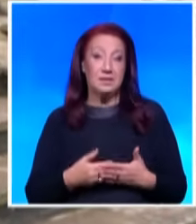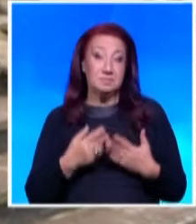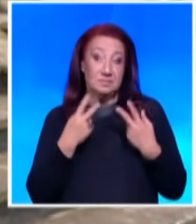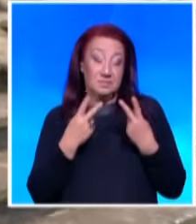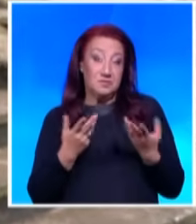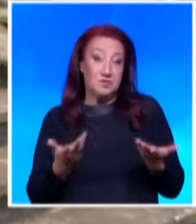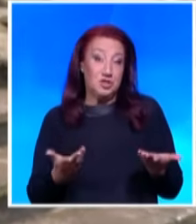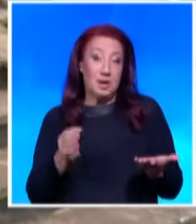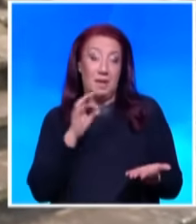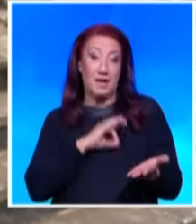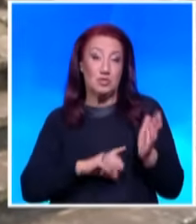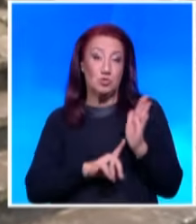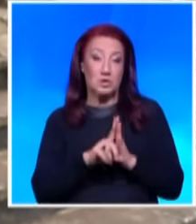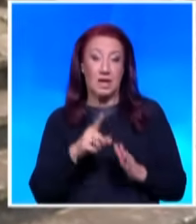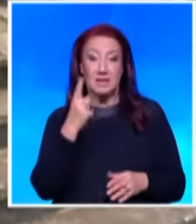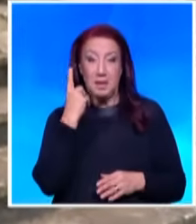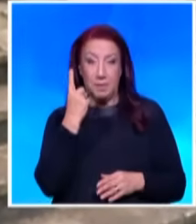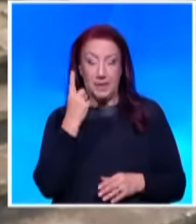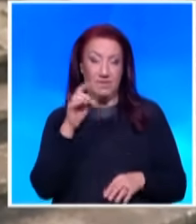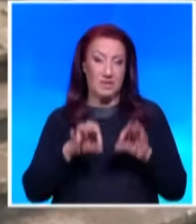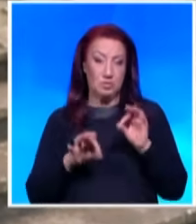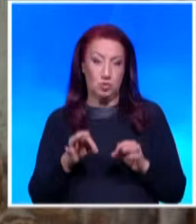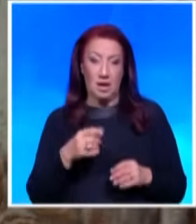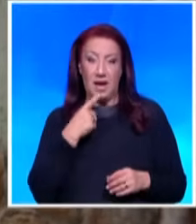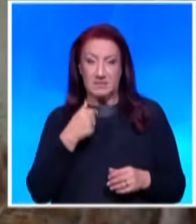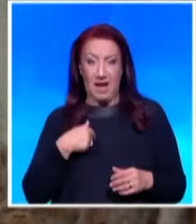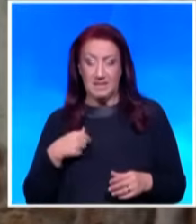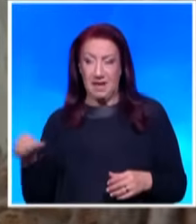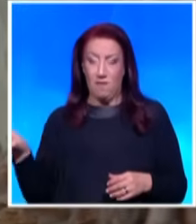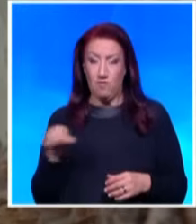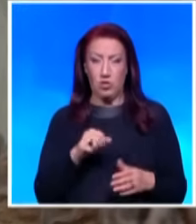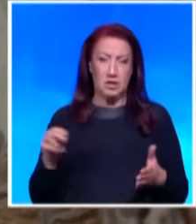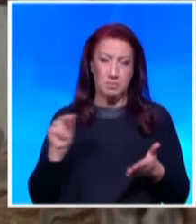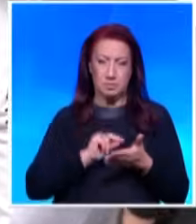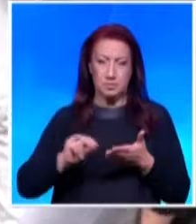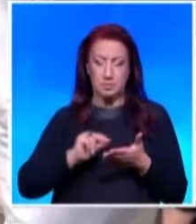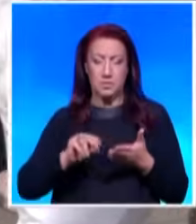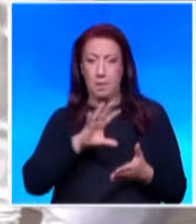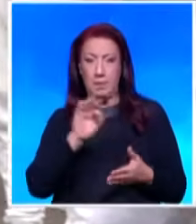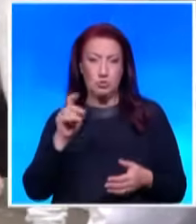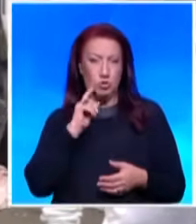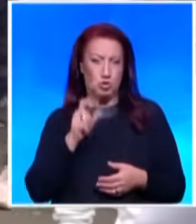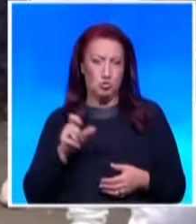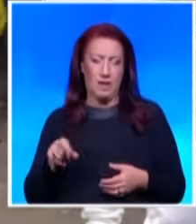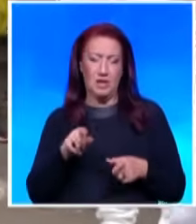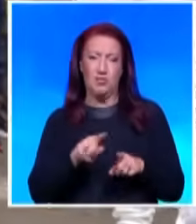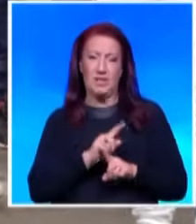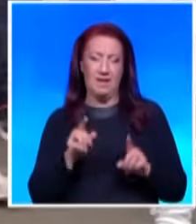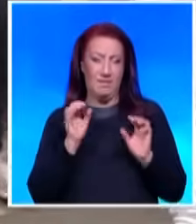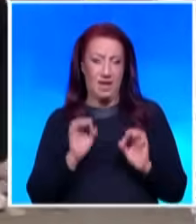което говорят, че аз съм записал 500 човека, не е истина. В Роман се заканват, че ще продължат с